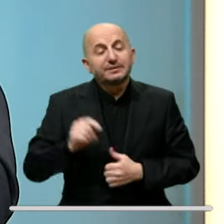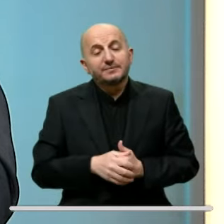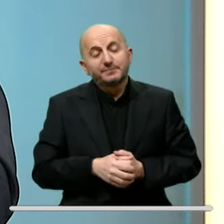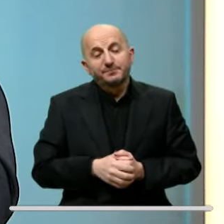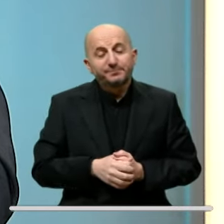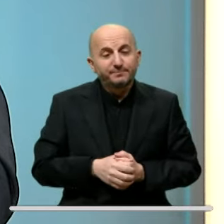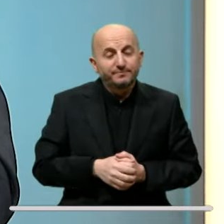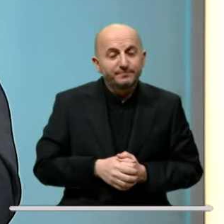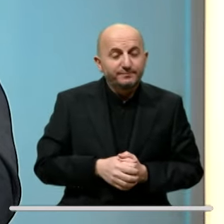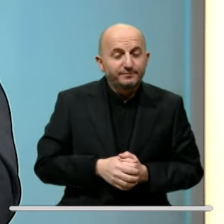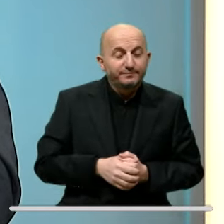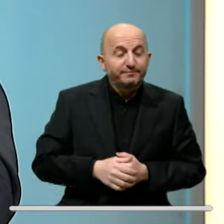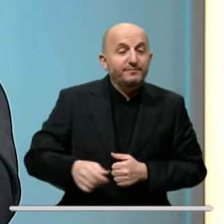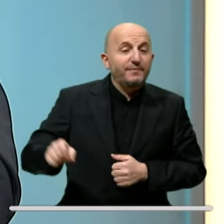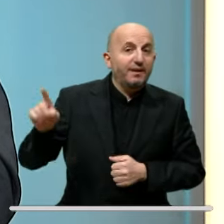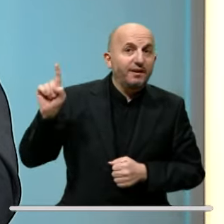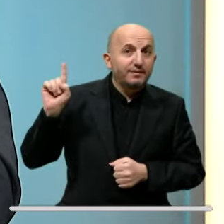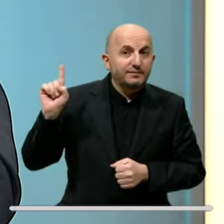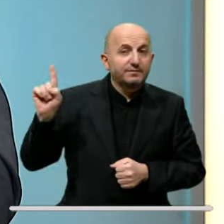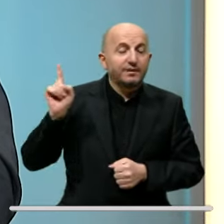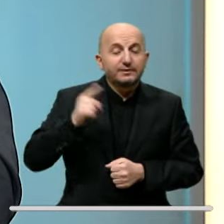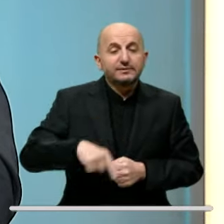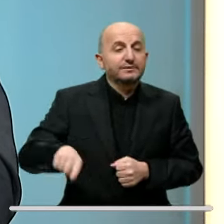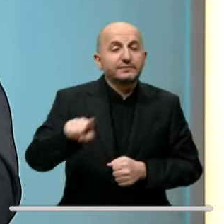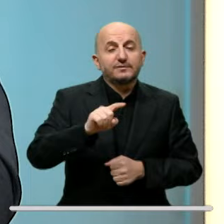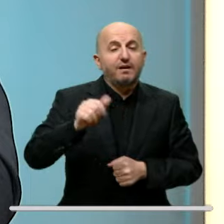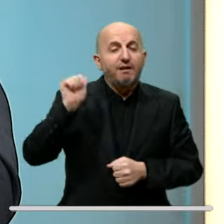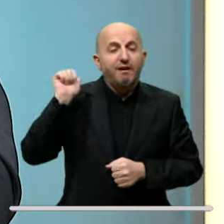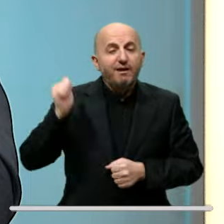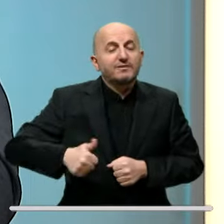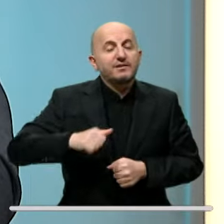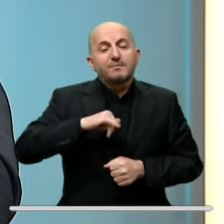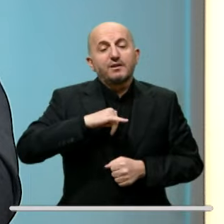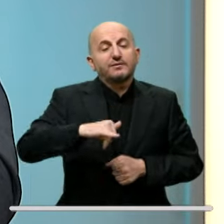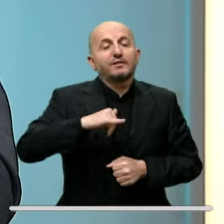Yani Allah size her zaman yakındır.